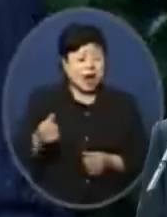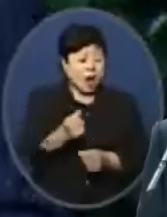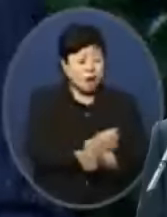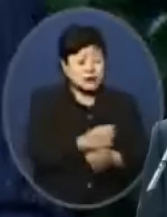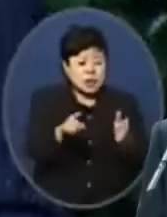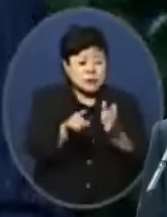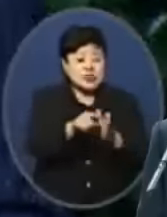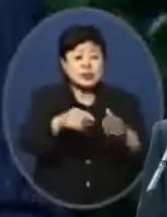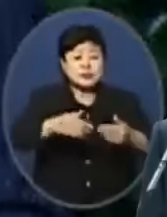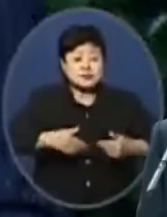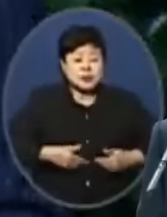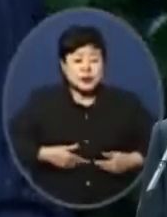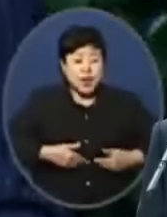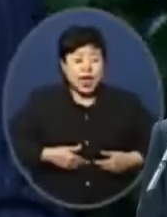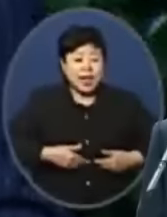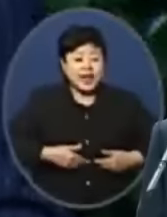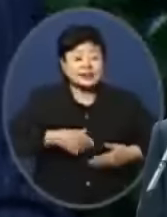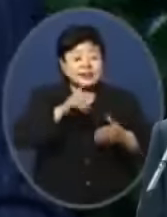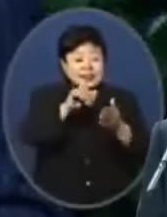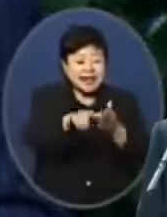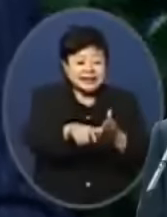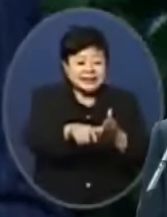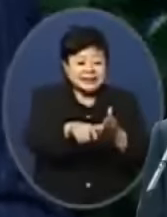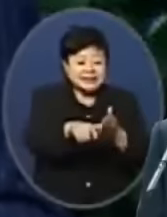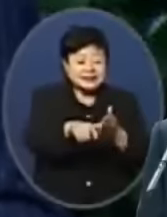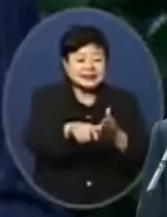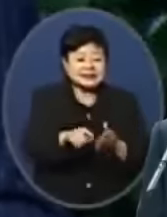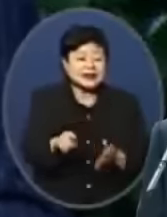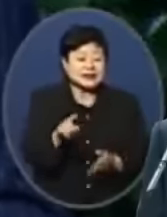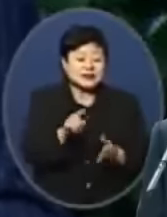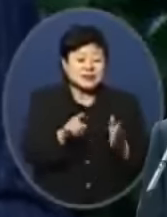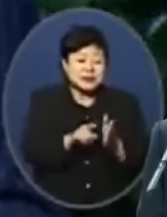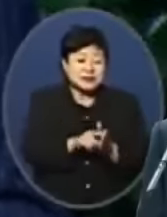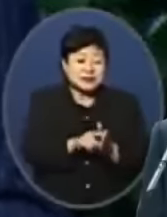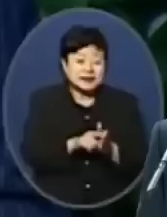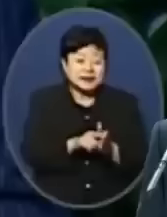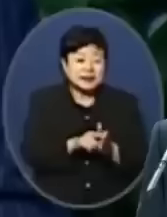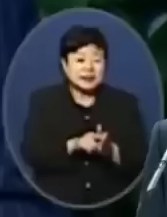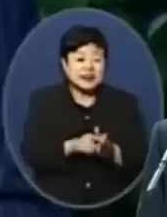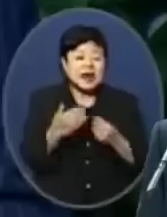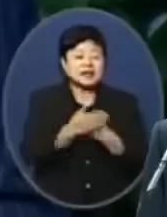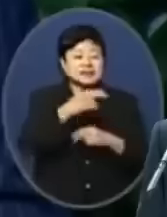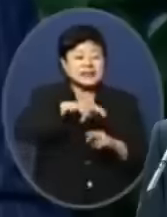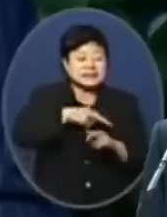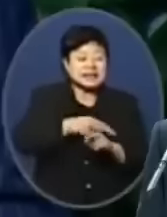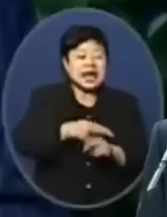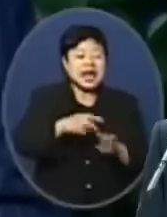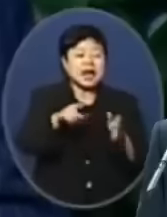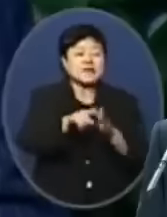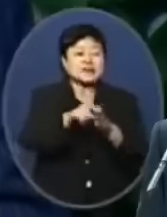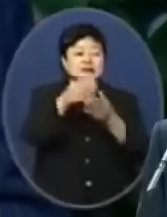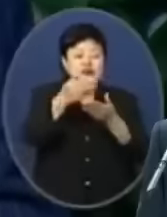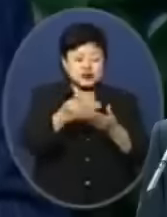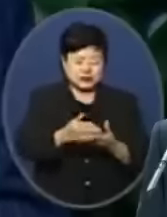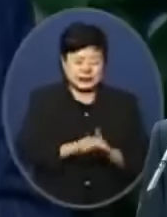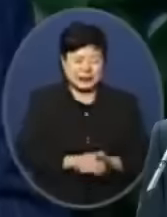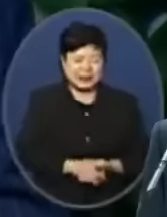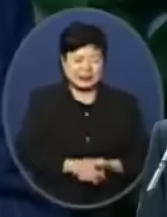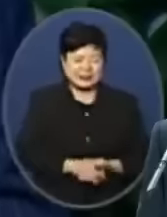엄청난 믿음이 필요하지 않습니까? 그때는 어떤 믿음이 오느냐? 은사로서 믿음을 하나님이 주시는